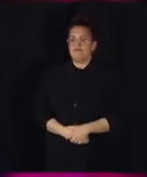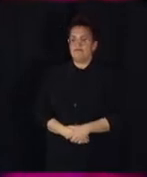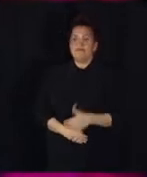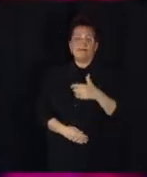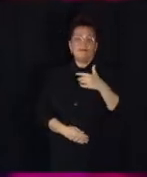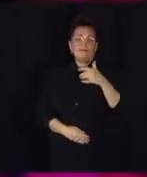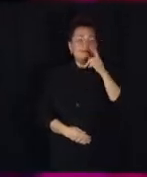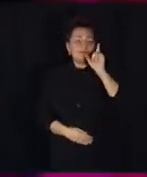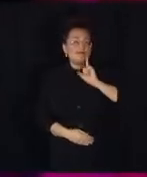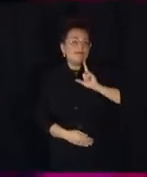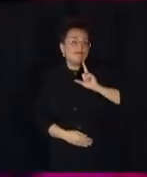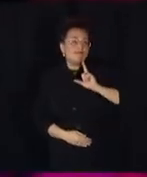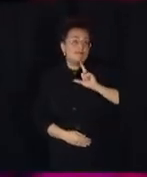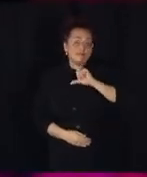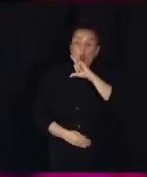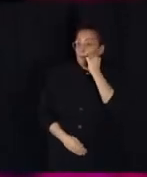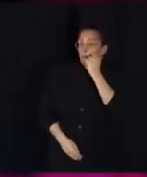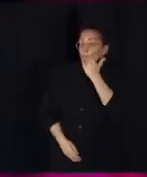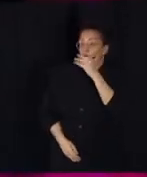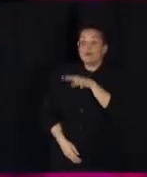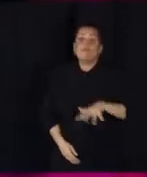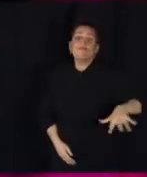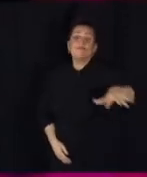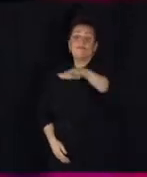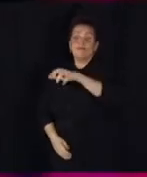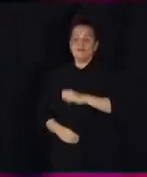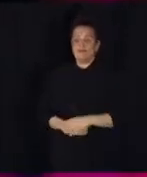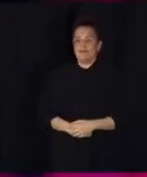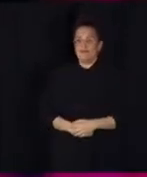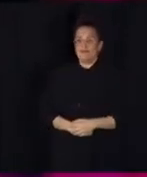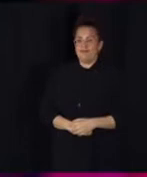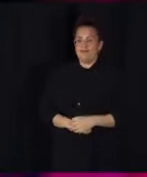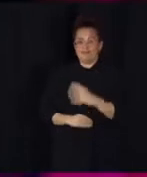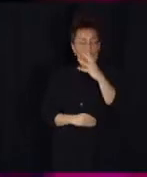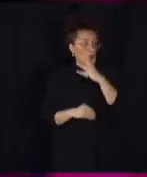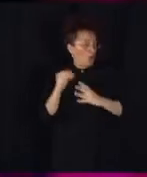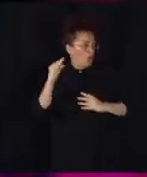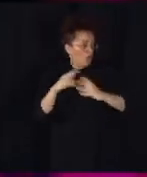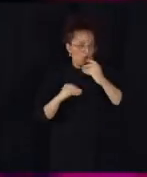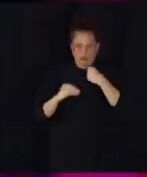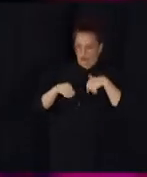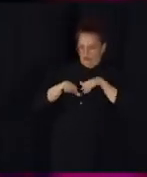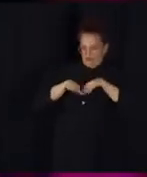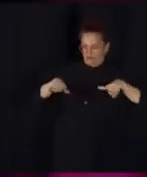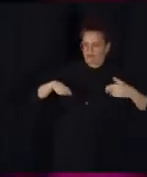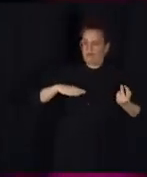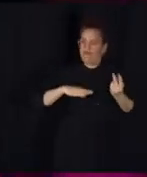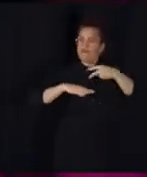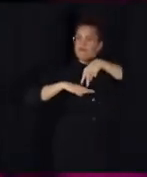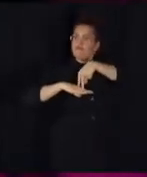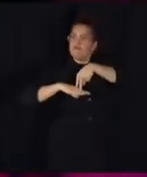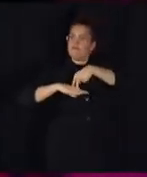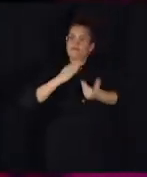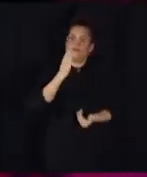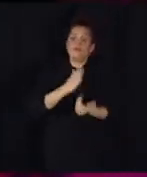Bonjour à toutes, bonjour à tous. Je suis très heureuse d'être sur cette scène pour cette journée du droit